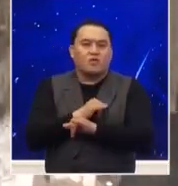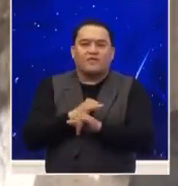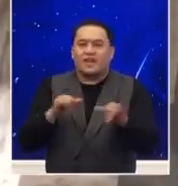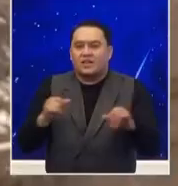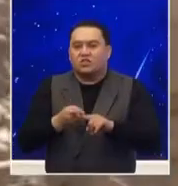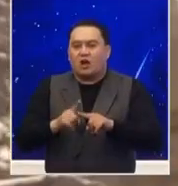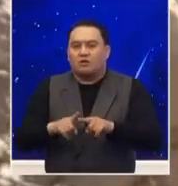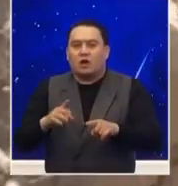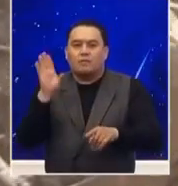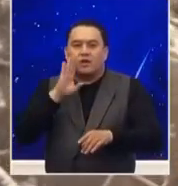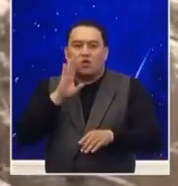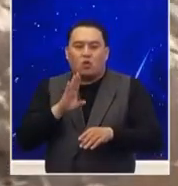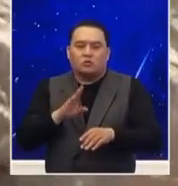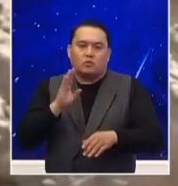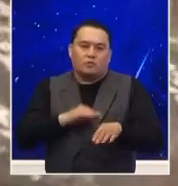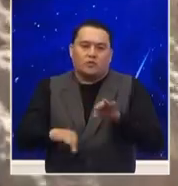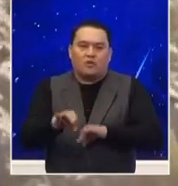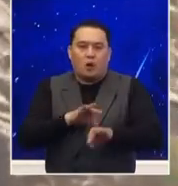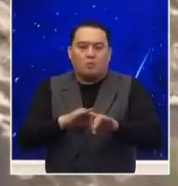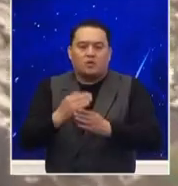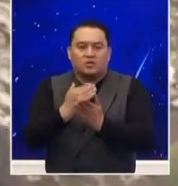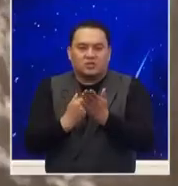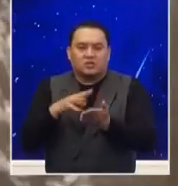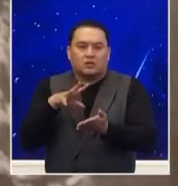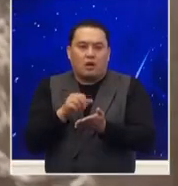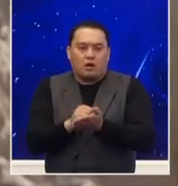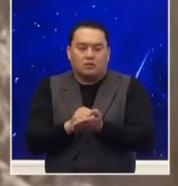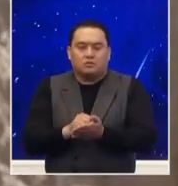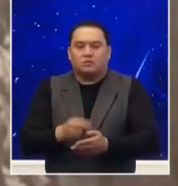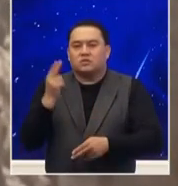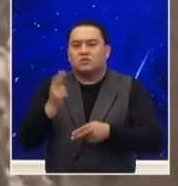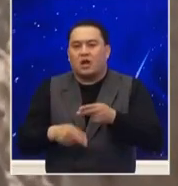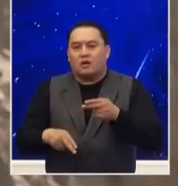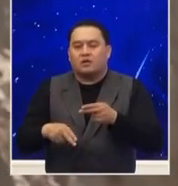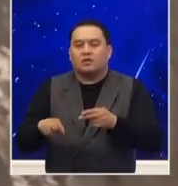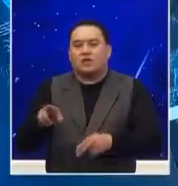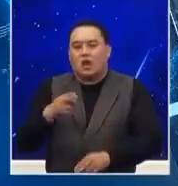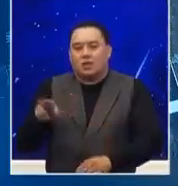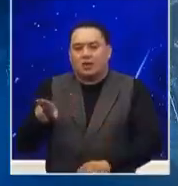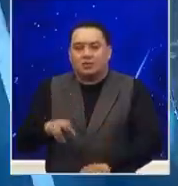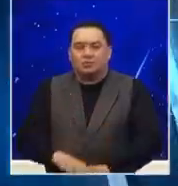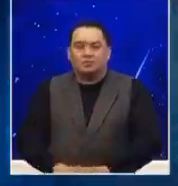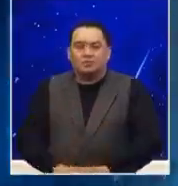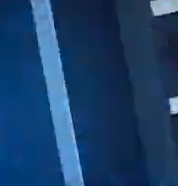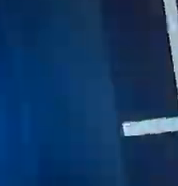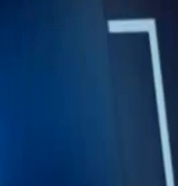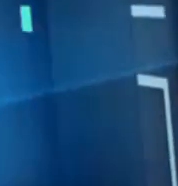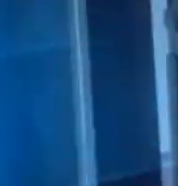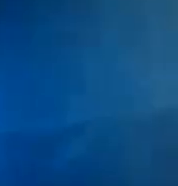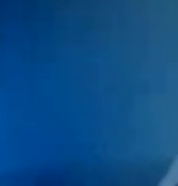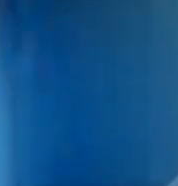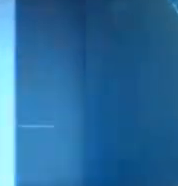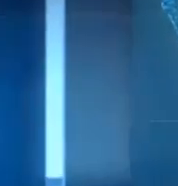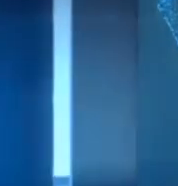напор поступающей воды. Проект также реализовывается в рамках дорожной карты занятости и завершится к середине декабря. Елеман Раимбеков, Аманжол Джункешин,